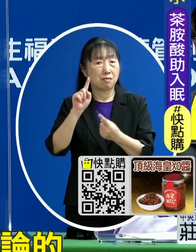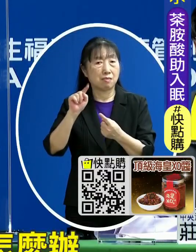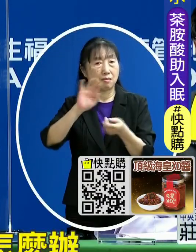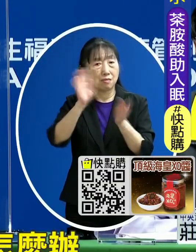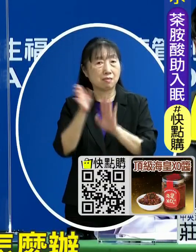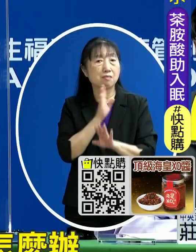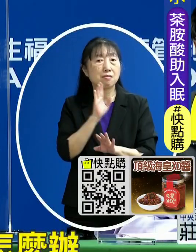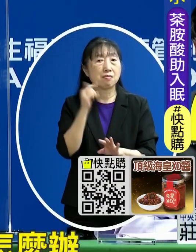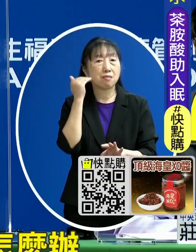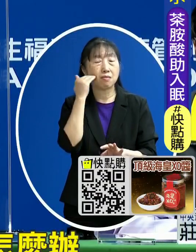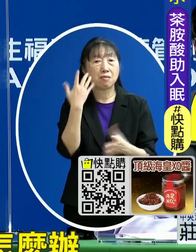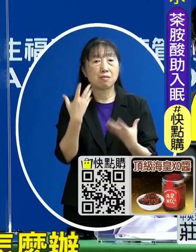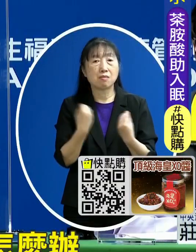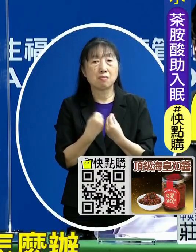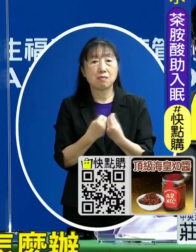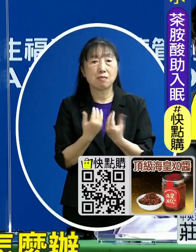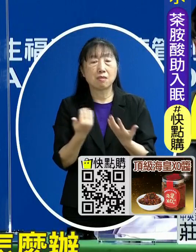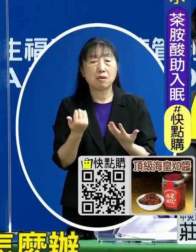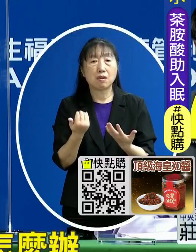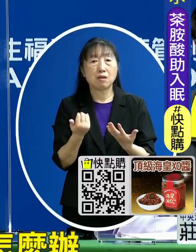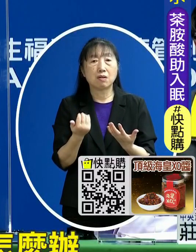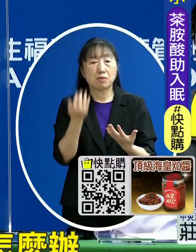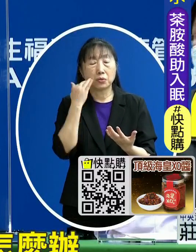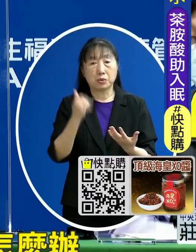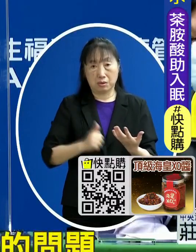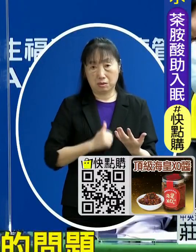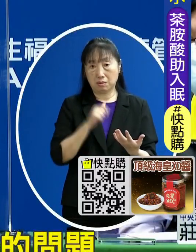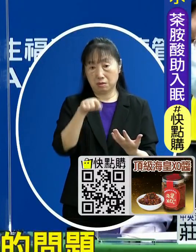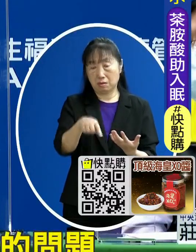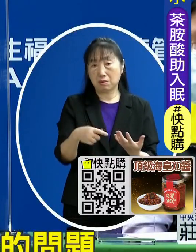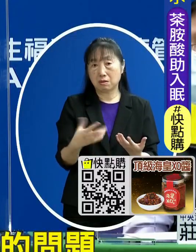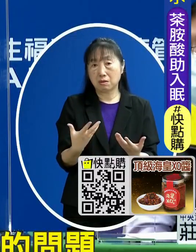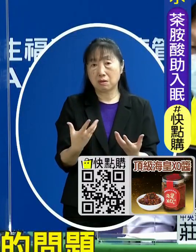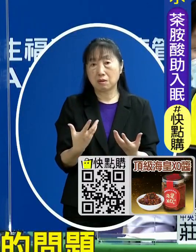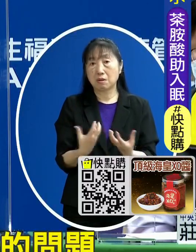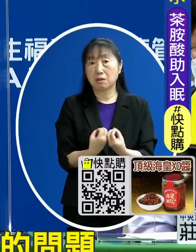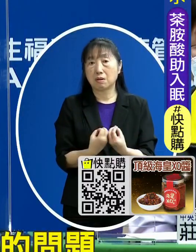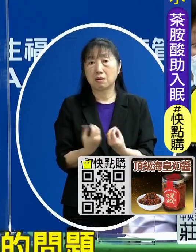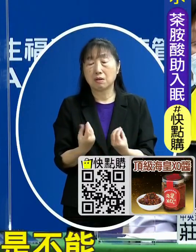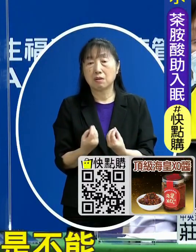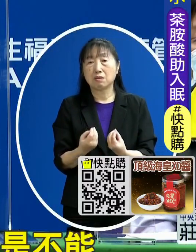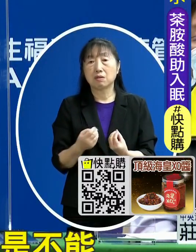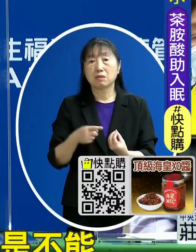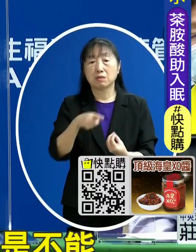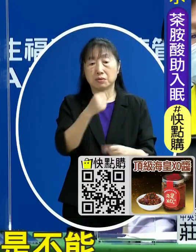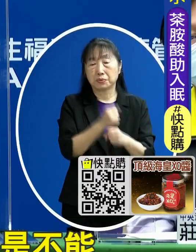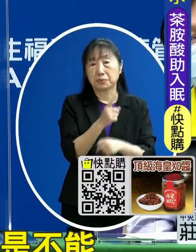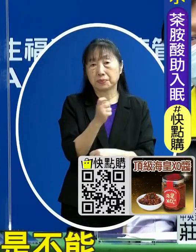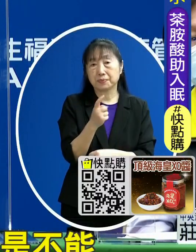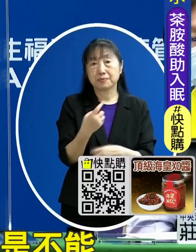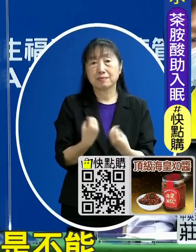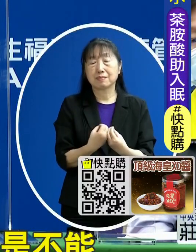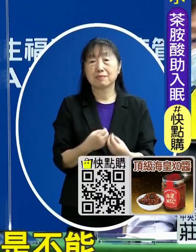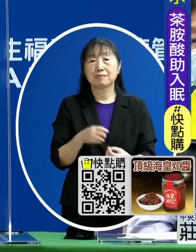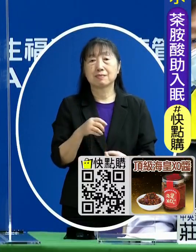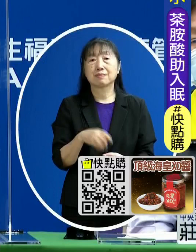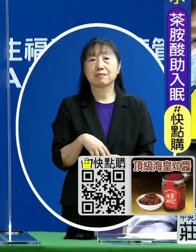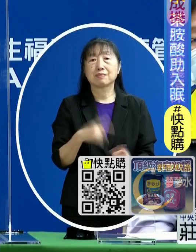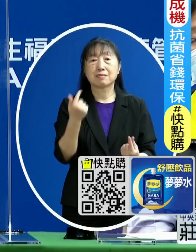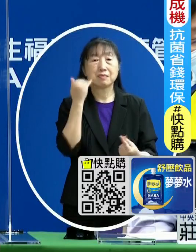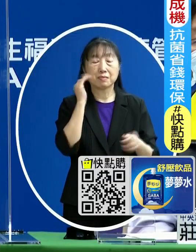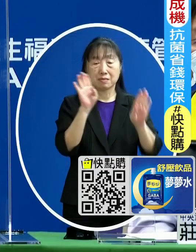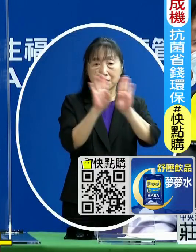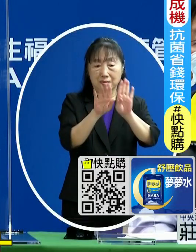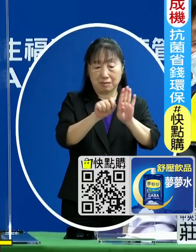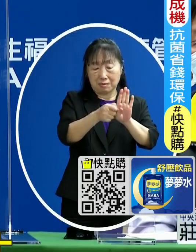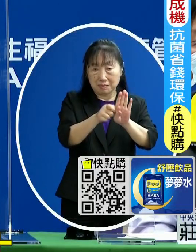家在问说那不能怎么办，我意思说在不能的问题，我们来看看什么地方是不能，就要门打不开，